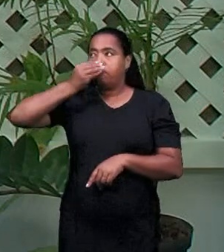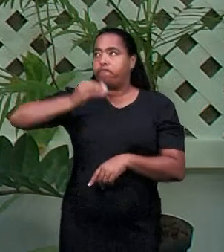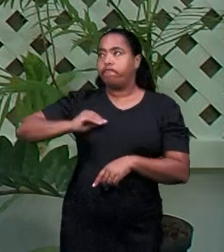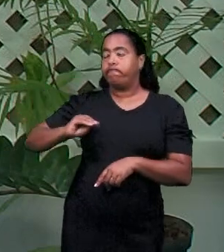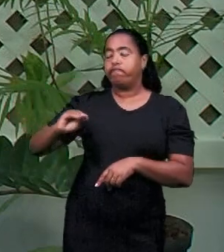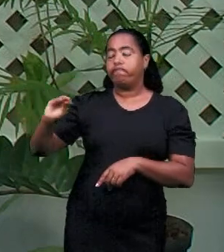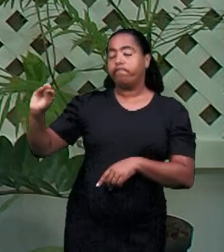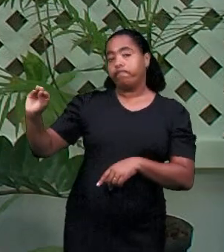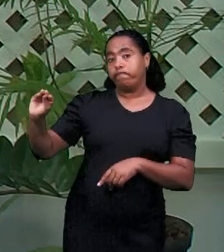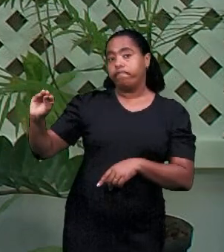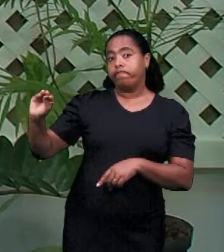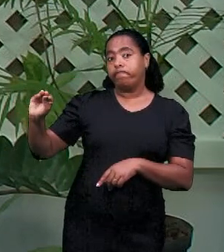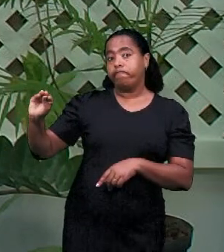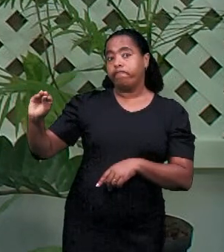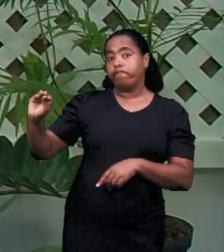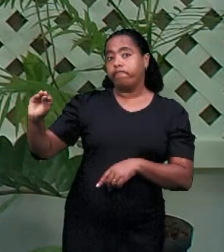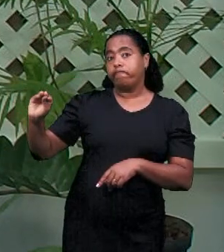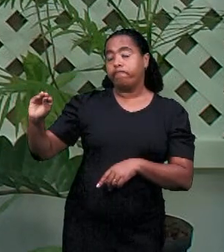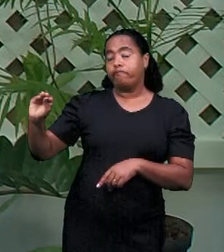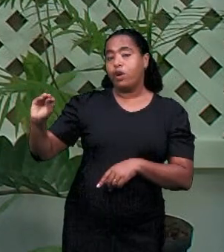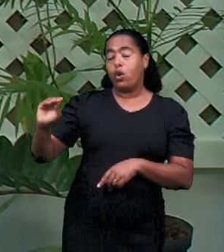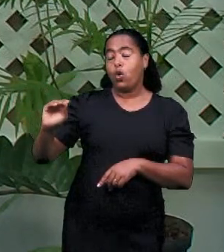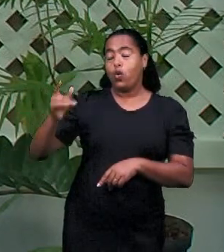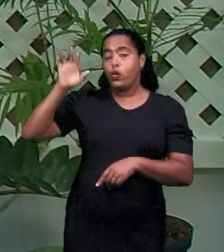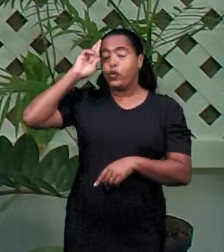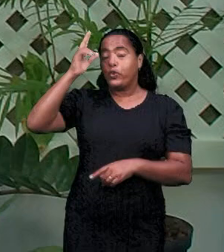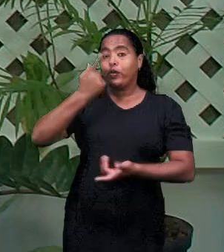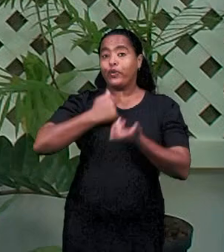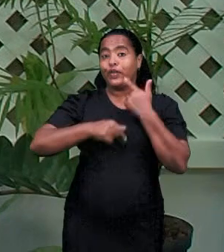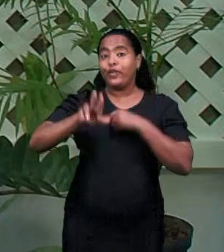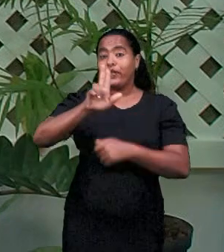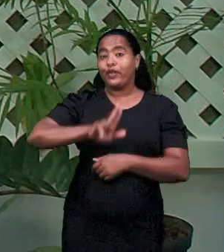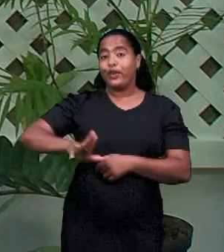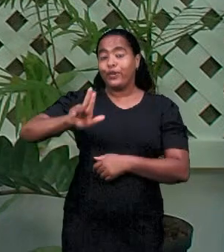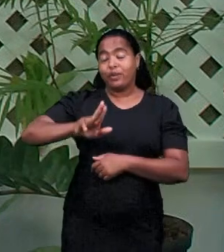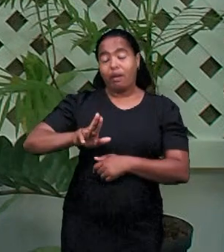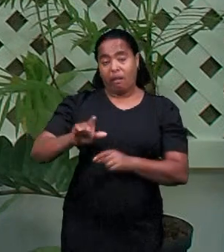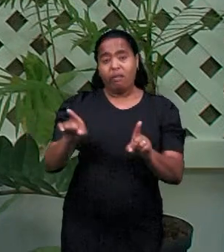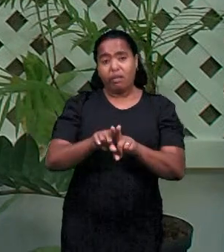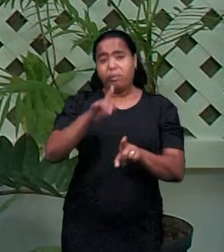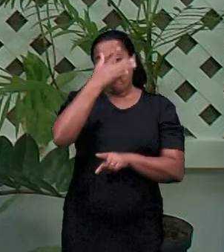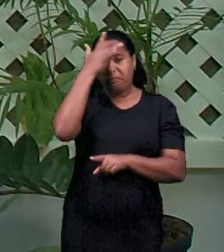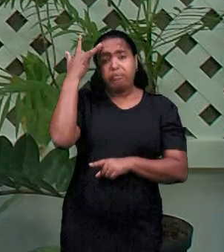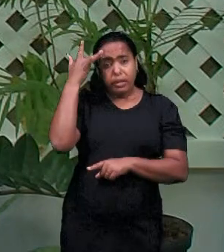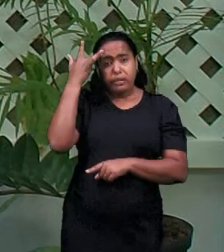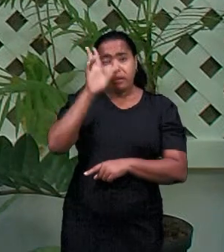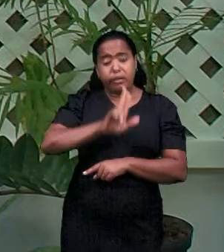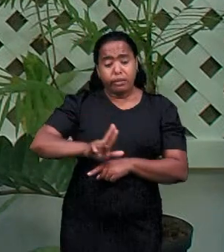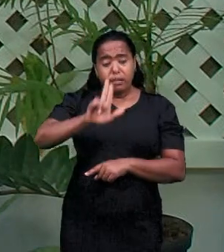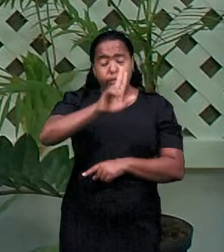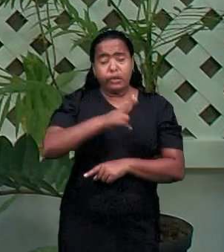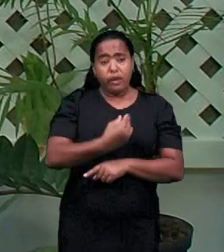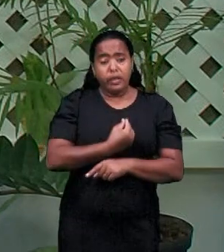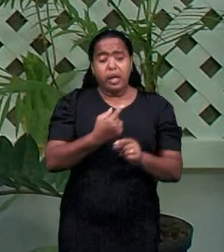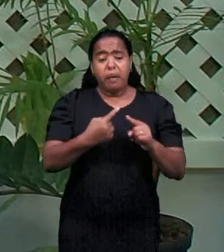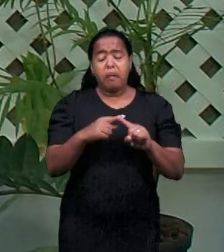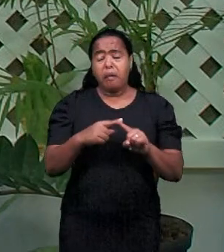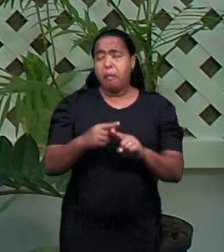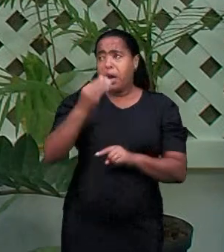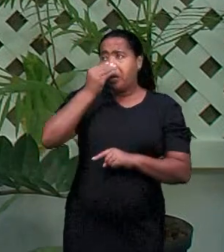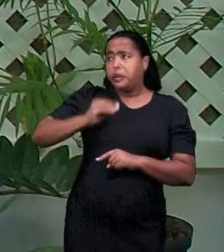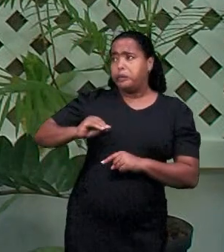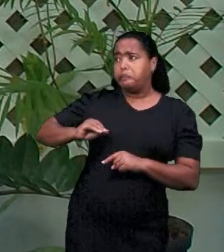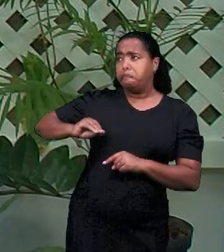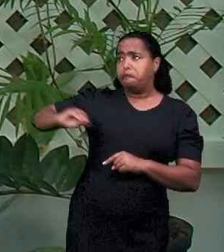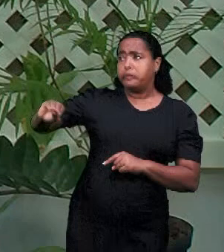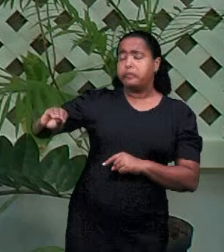que le Seigneur voulait utiliser, des personnes que le Seigneur a utilisées, mais qui se sont révoltées contre leur propre appel.